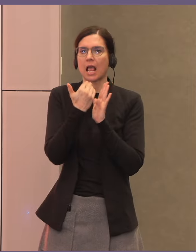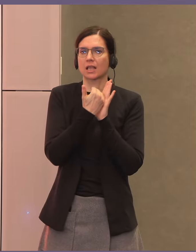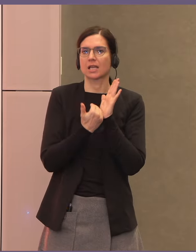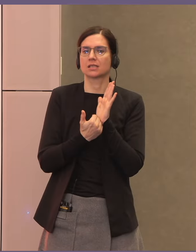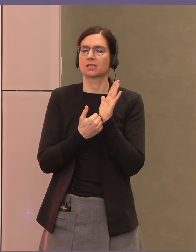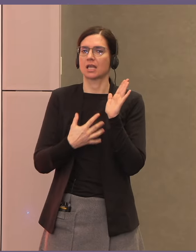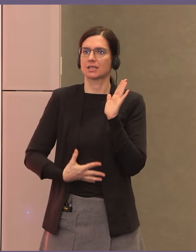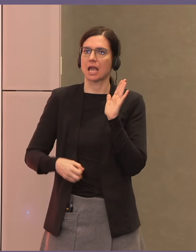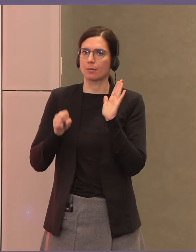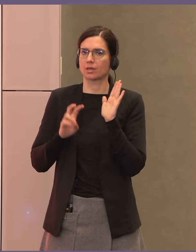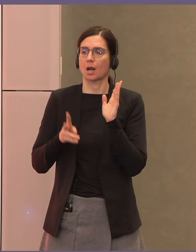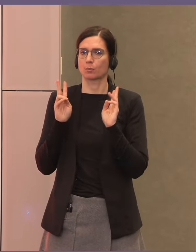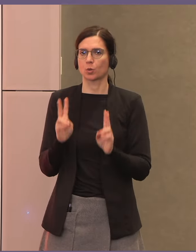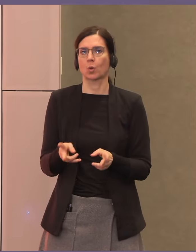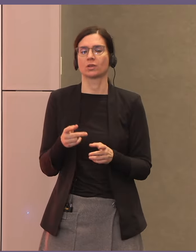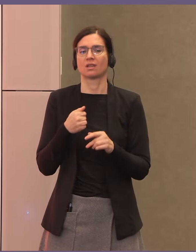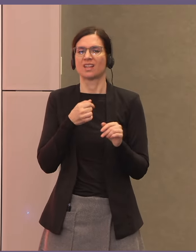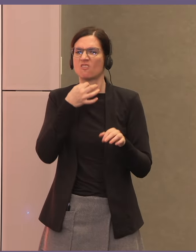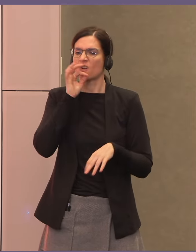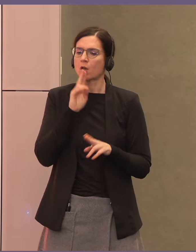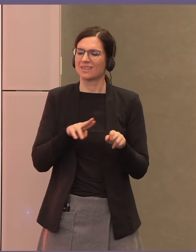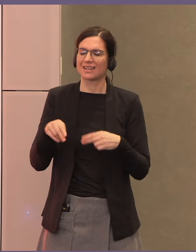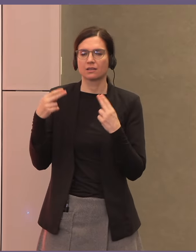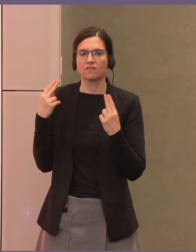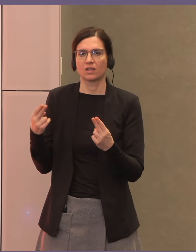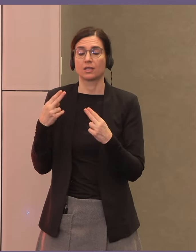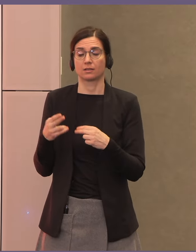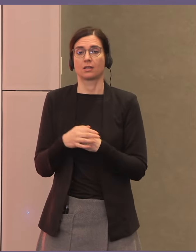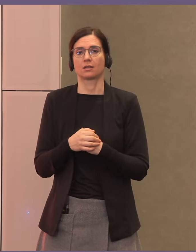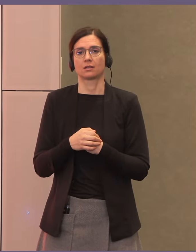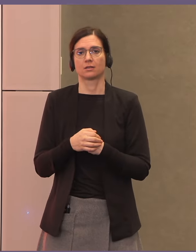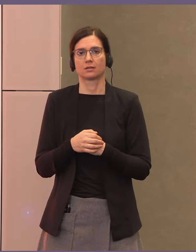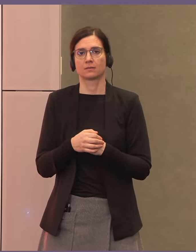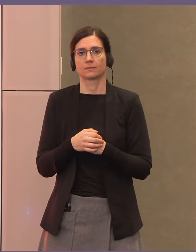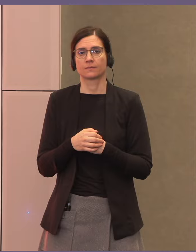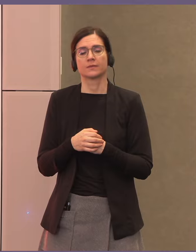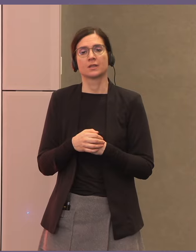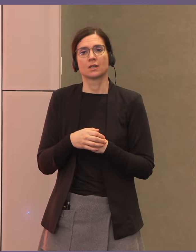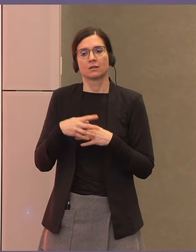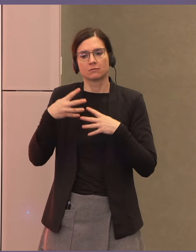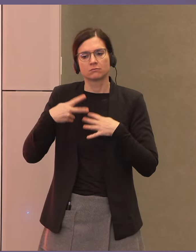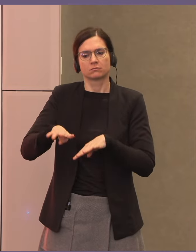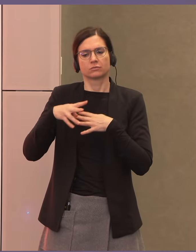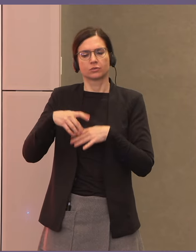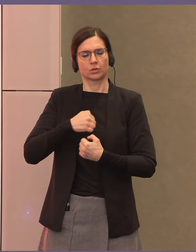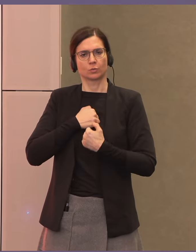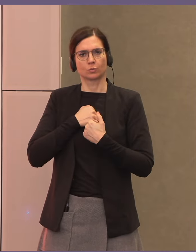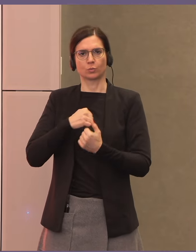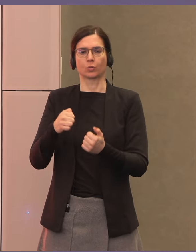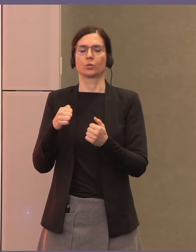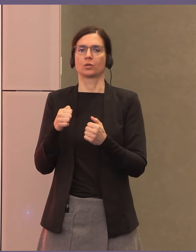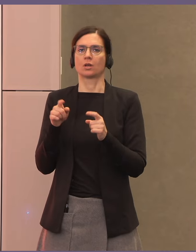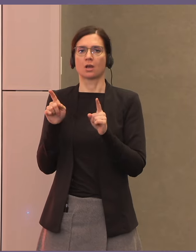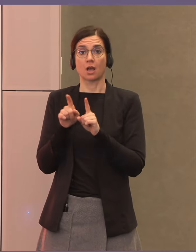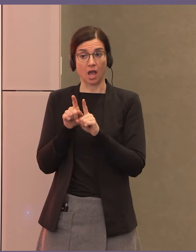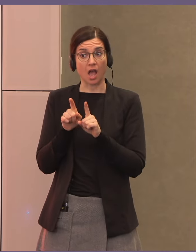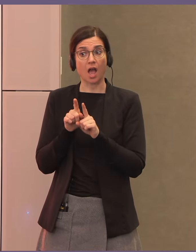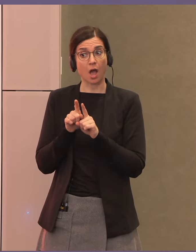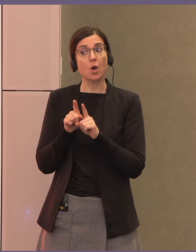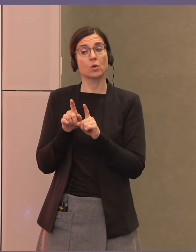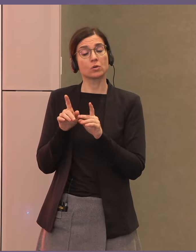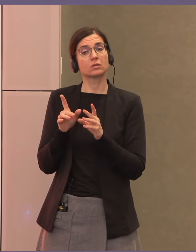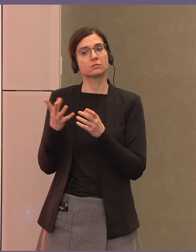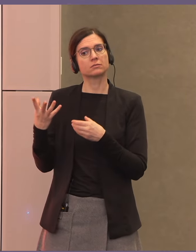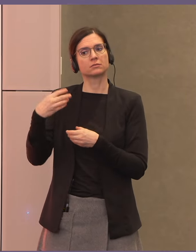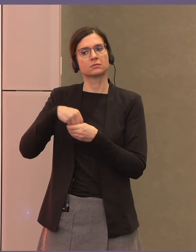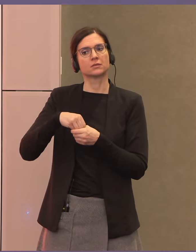dass Frauenrechte wahrgenommen werden dass diejenigen mit ihrer Ausdauer mit ihrem Mut letztlich auch dazu beitragen können